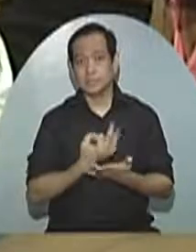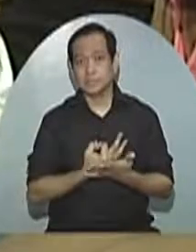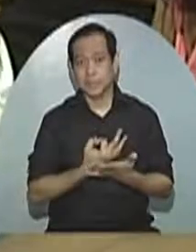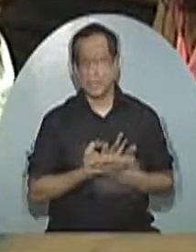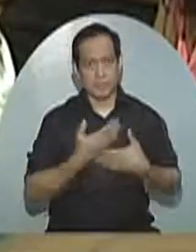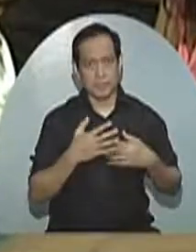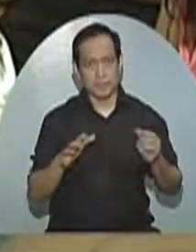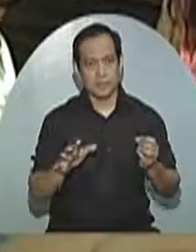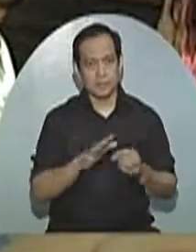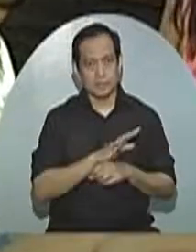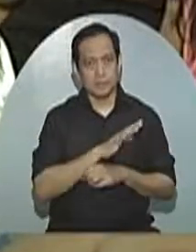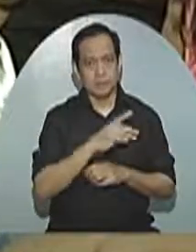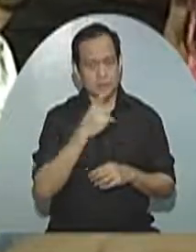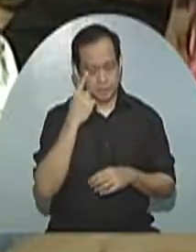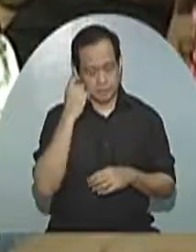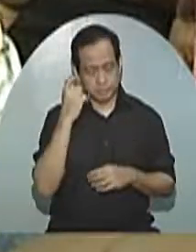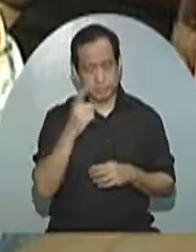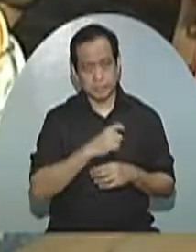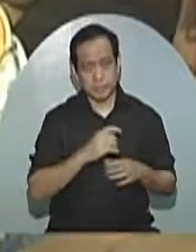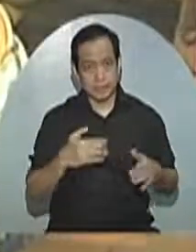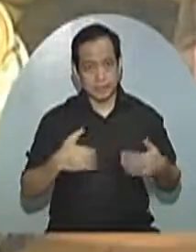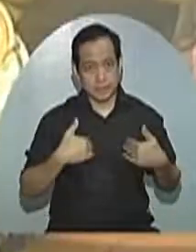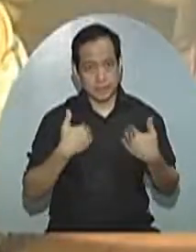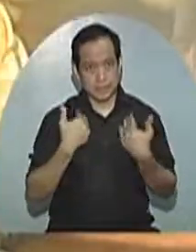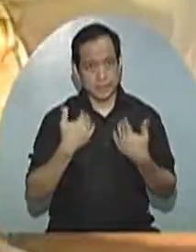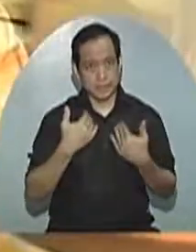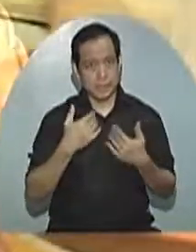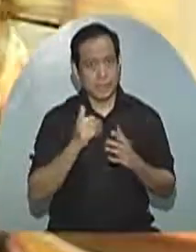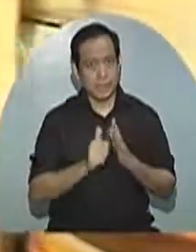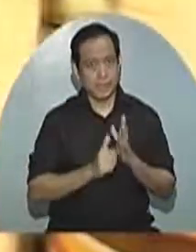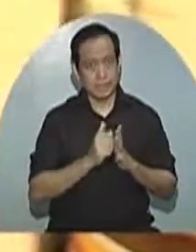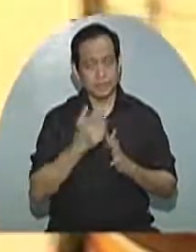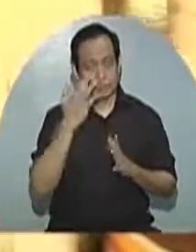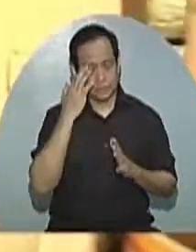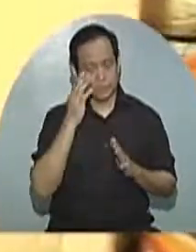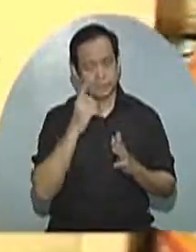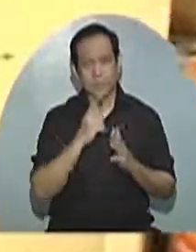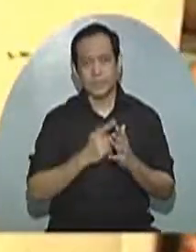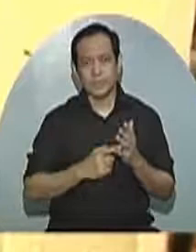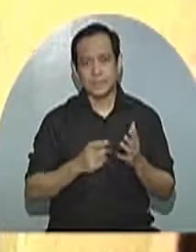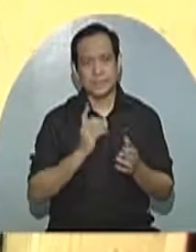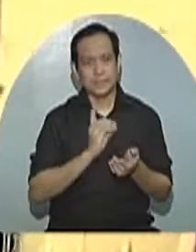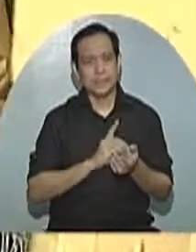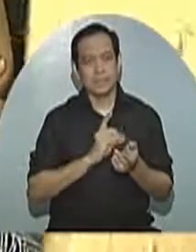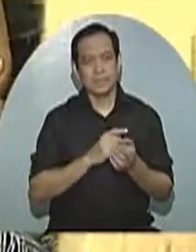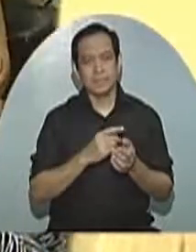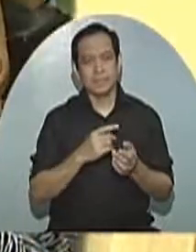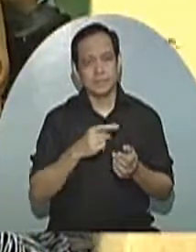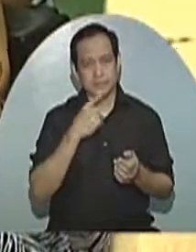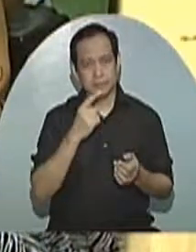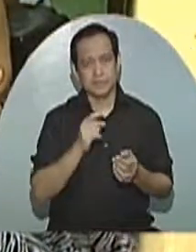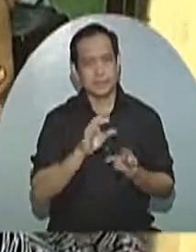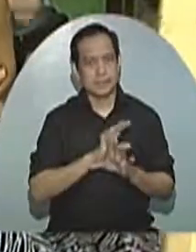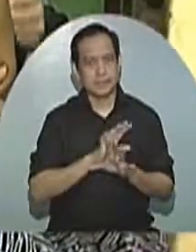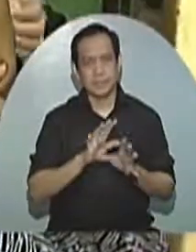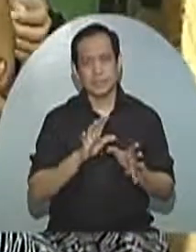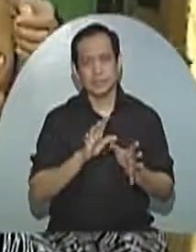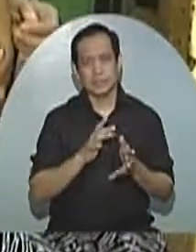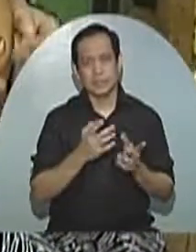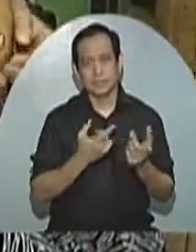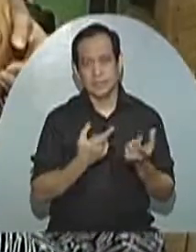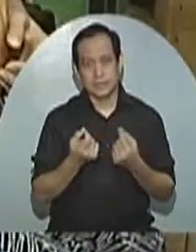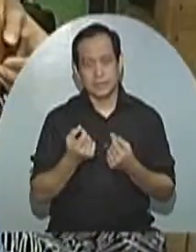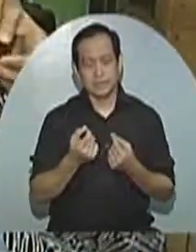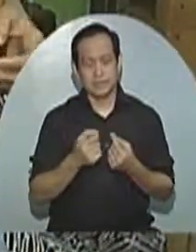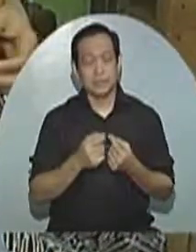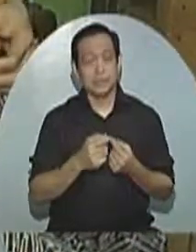kukunin. Sa mura niyang edad, alam niya kung ano ang pinagbabawal sa kanya ng doktor. Opo, alam na